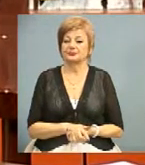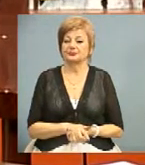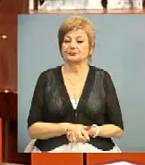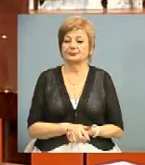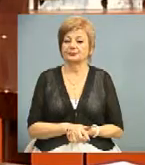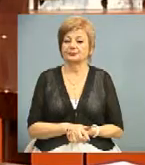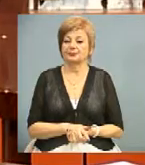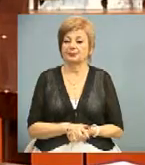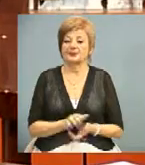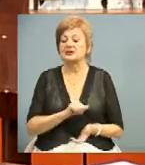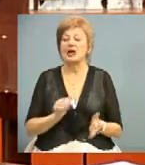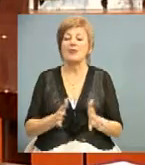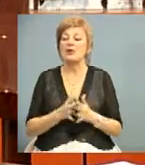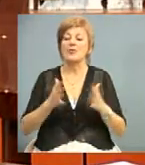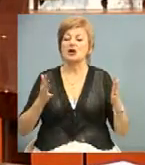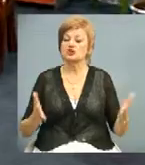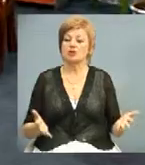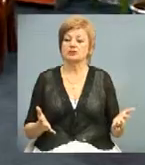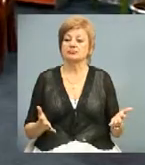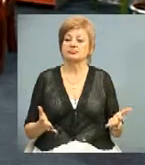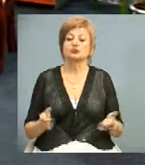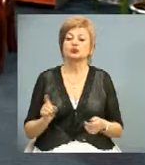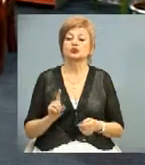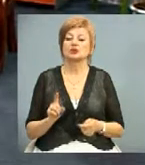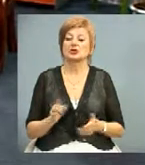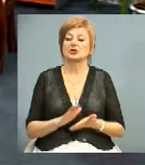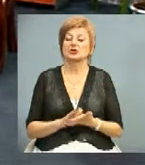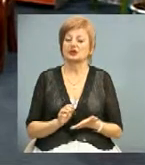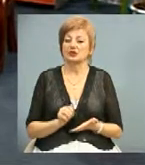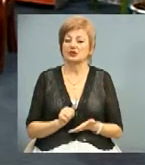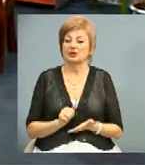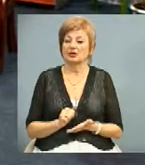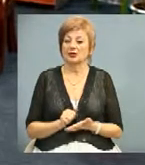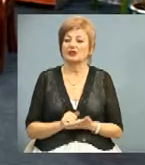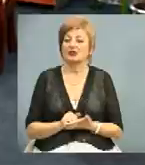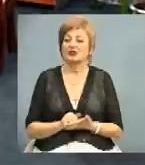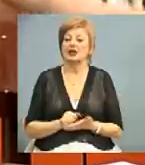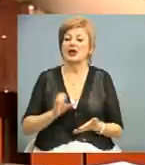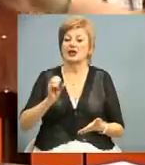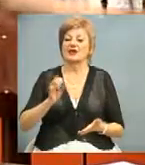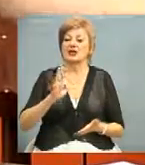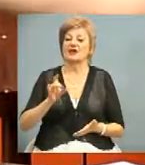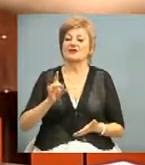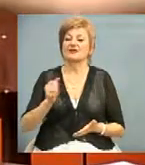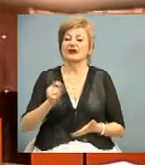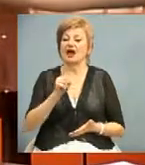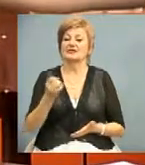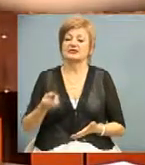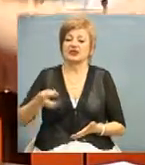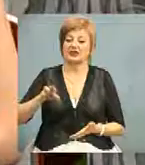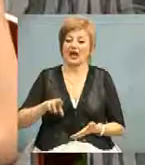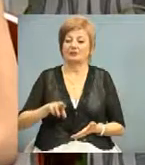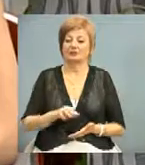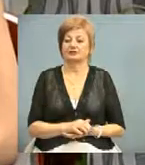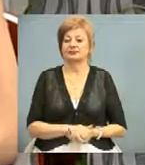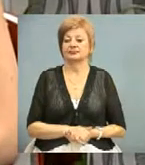Давай почнімо з найбільшого материка. Самий-самий найбільший материк, як називається? Євразія. Правильно, Євразія буквально знаходиться вона